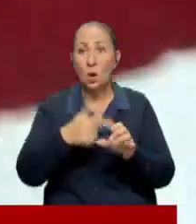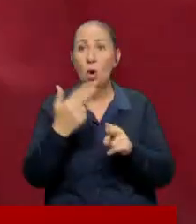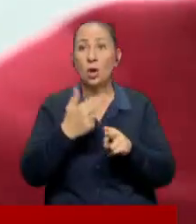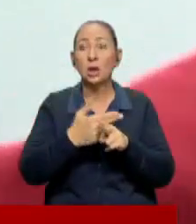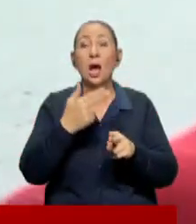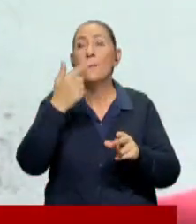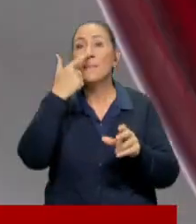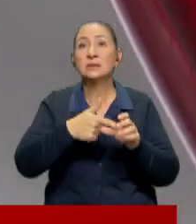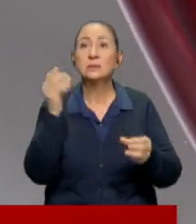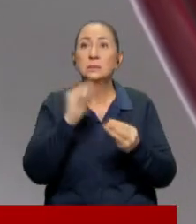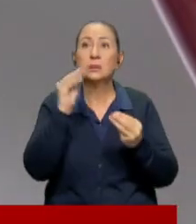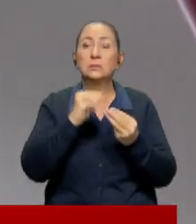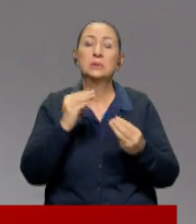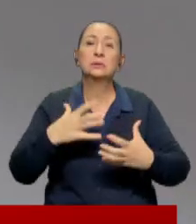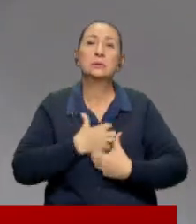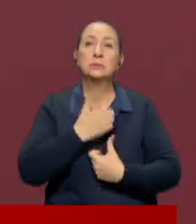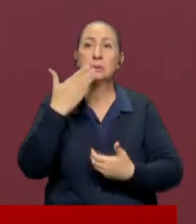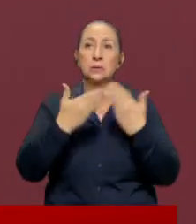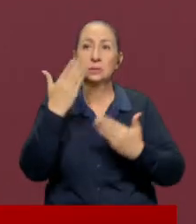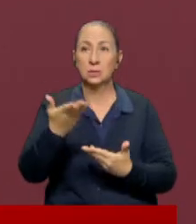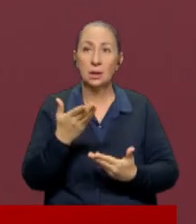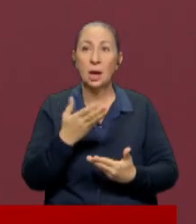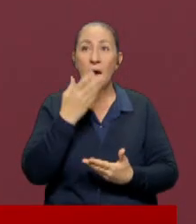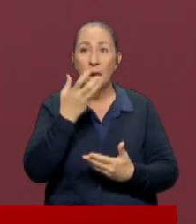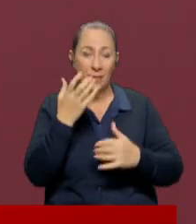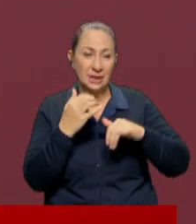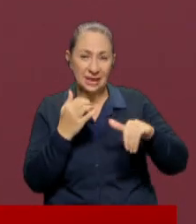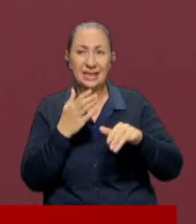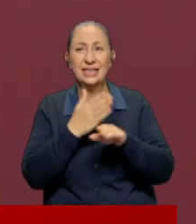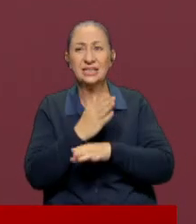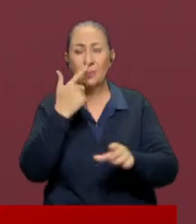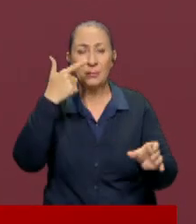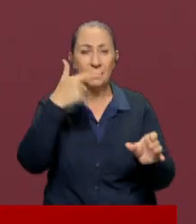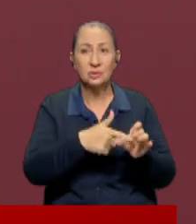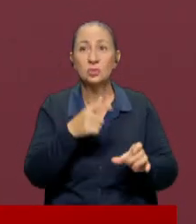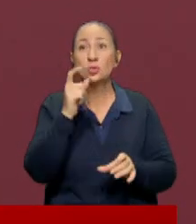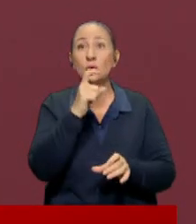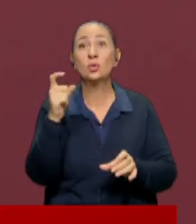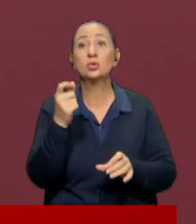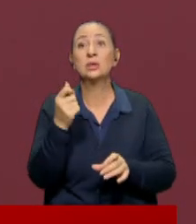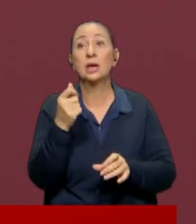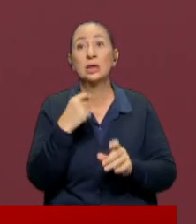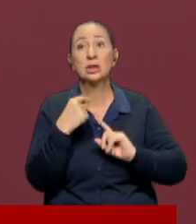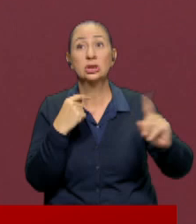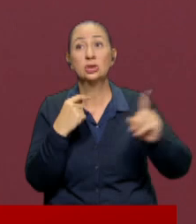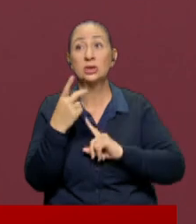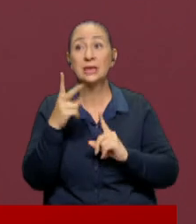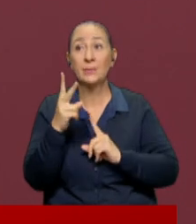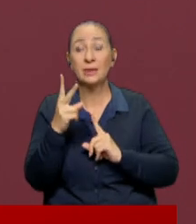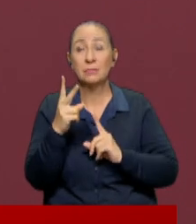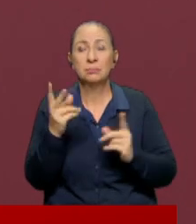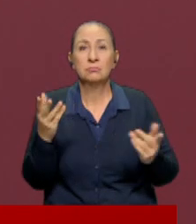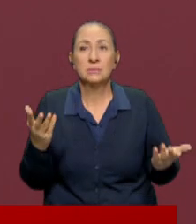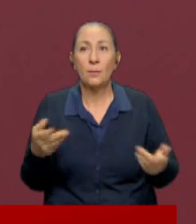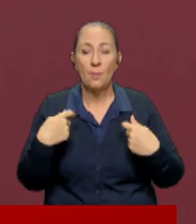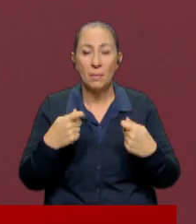örnekle akaryakıt zamlarından dert yanmıştı. Amasya yakın, gerçekten depoyu doldurdum ta 900 lira. Gidiş geliş 2000 lira. Yani